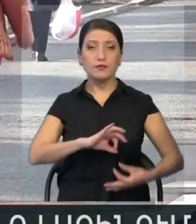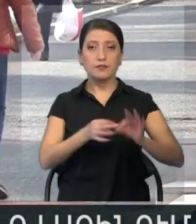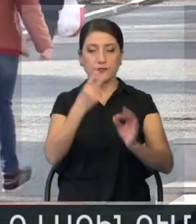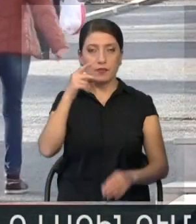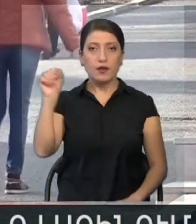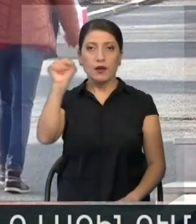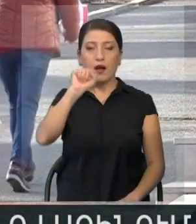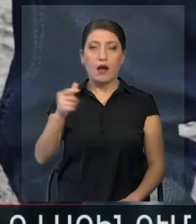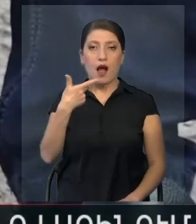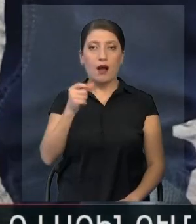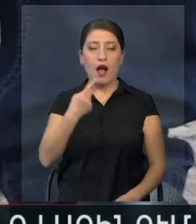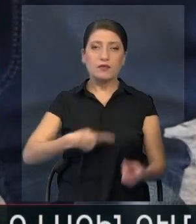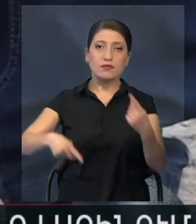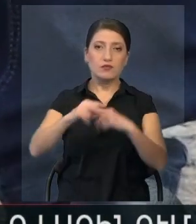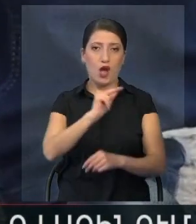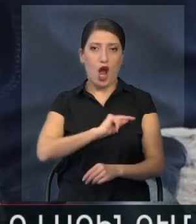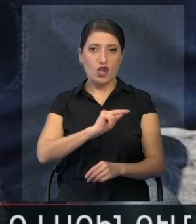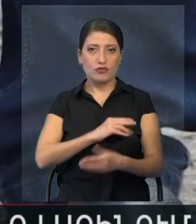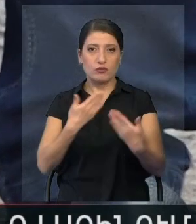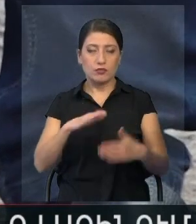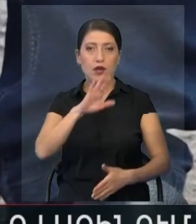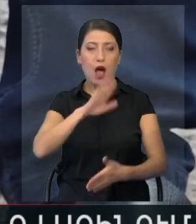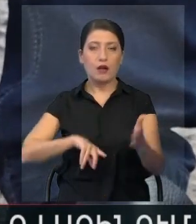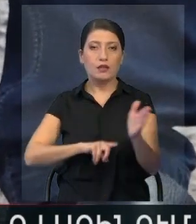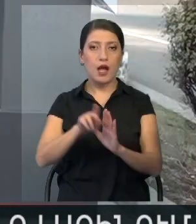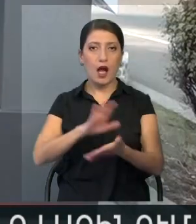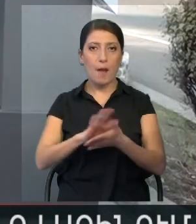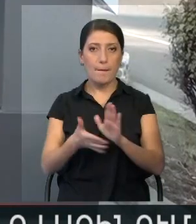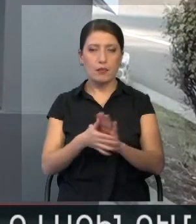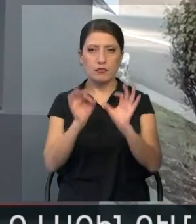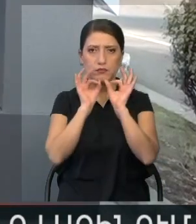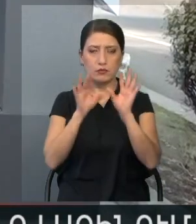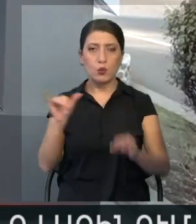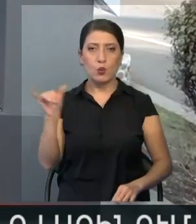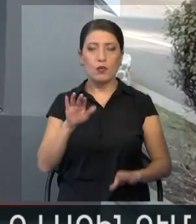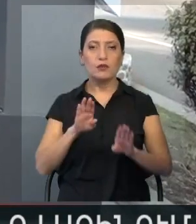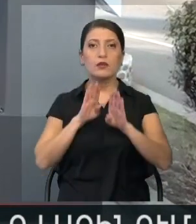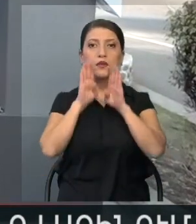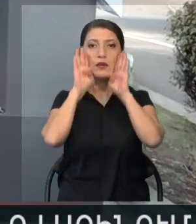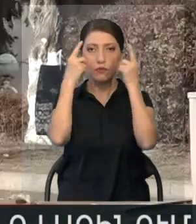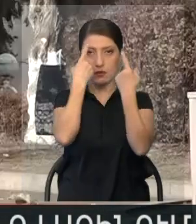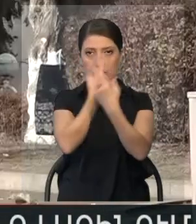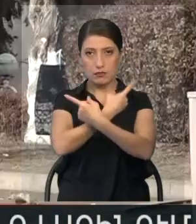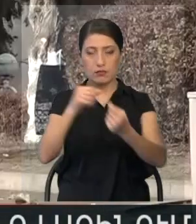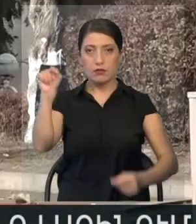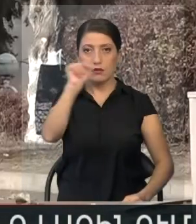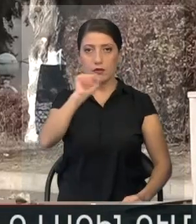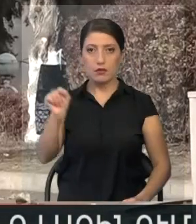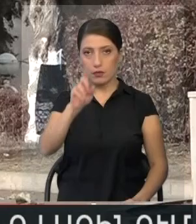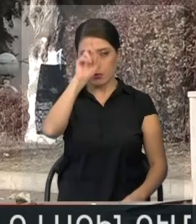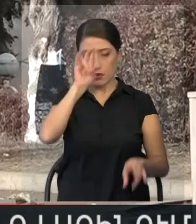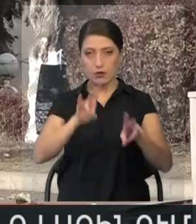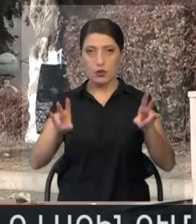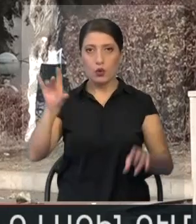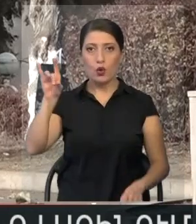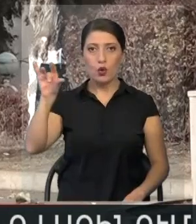Արցախի գազամատակարարումը վերականգնվեց առանց նախապայմանների ու զիջումների, ուրբաթ առավոտյան հայտարարել էր Արցախի պետնախարար